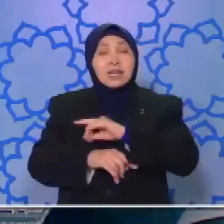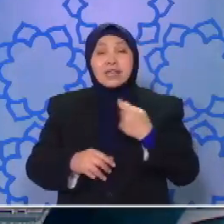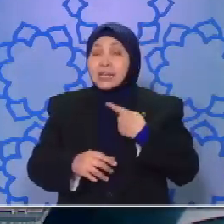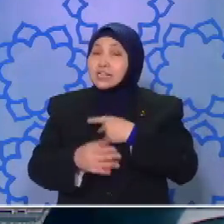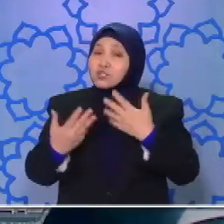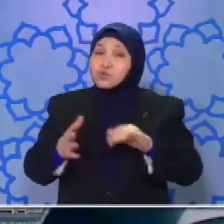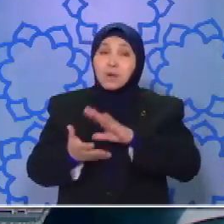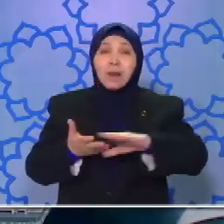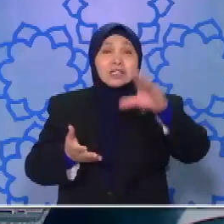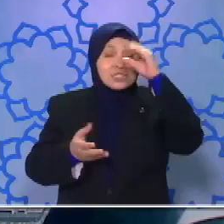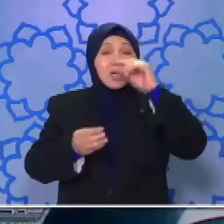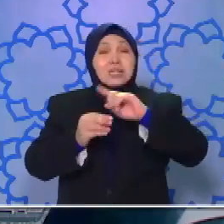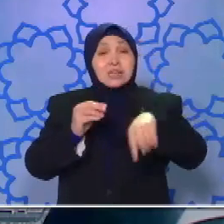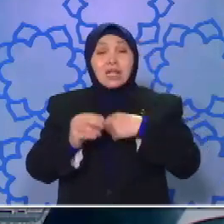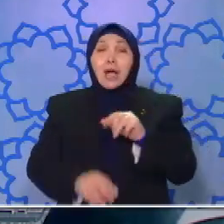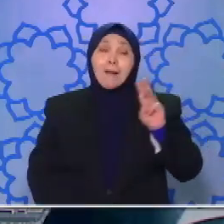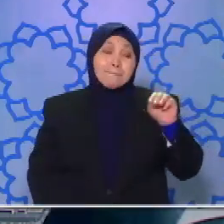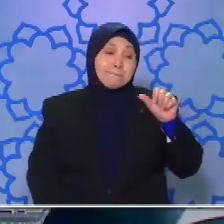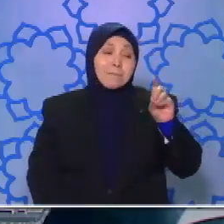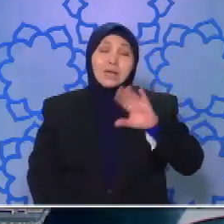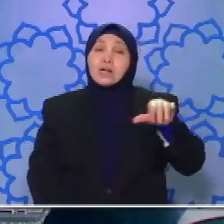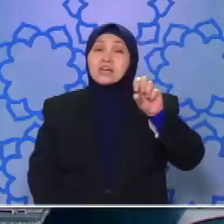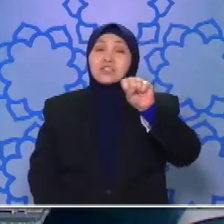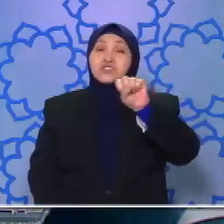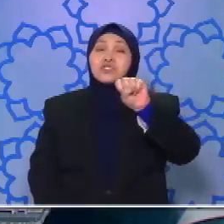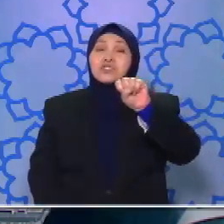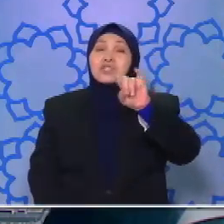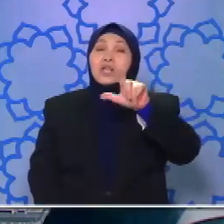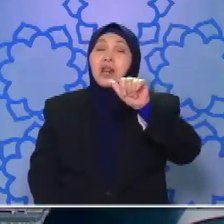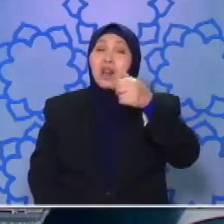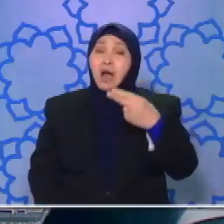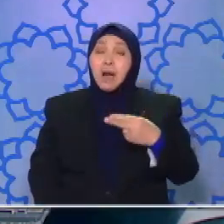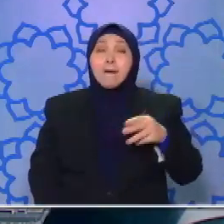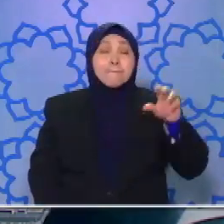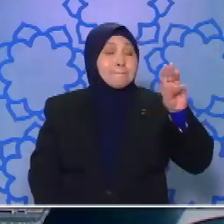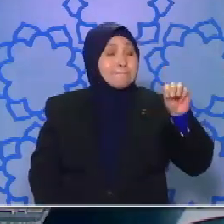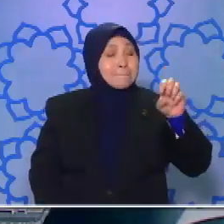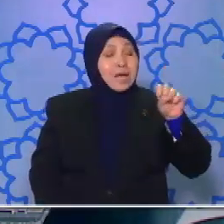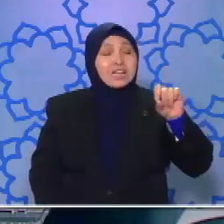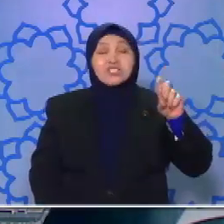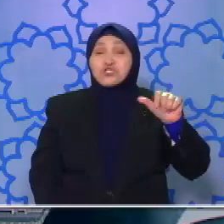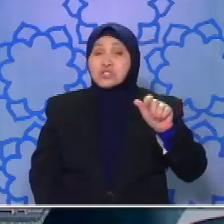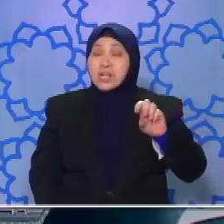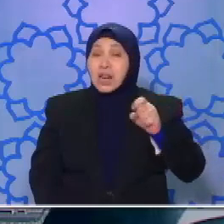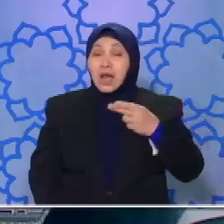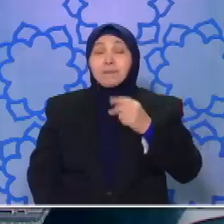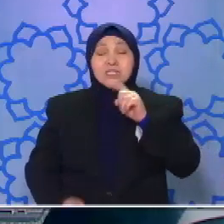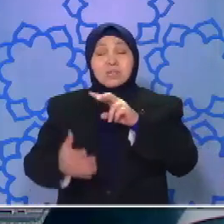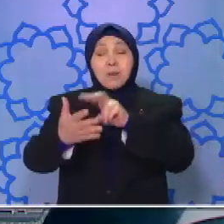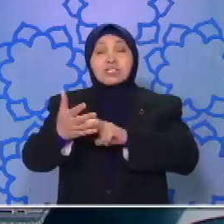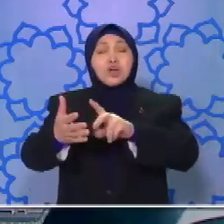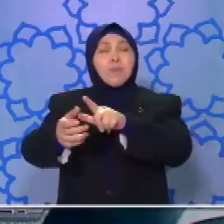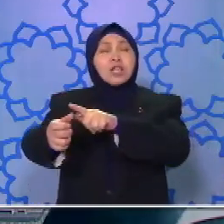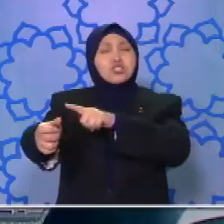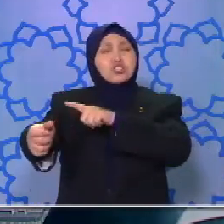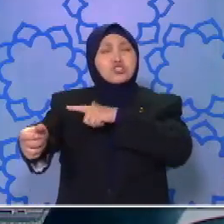dah belajar berkenaan dengan maksilah, ataupun disebut sebagai maksilah yang tawilah, yang kita kena baca panjang, yang